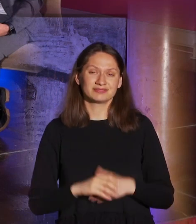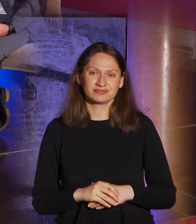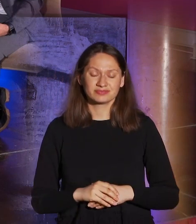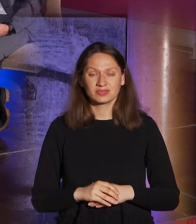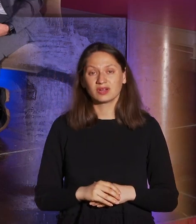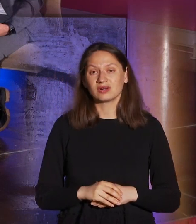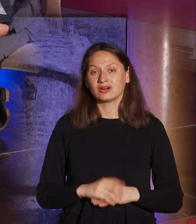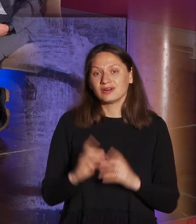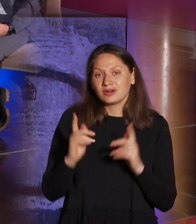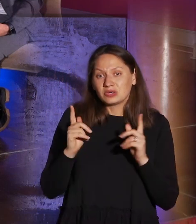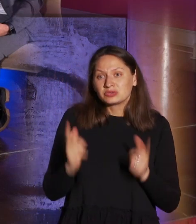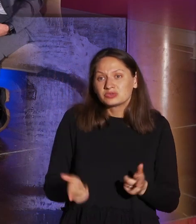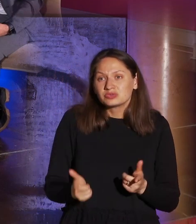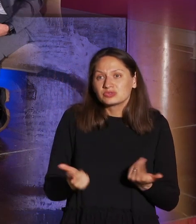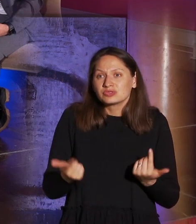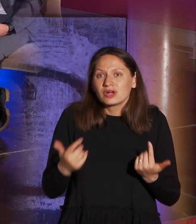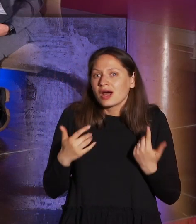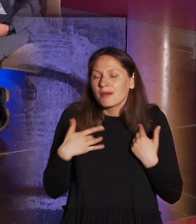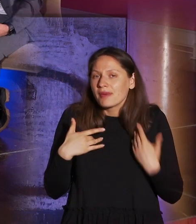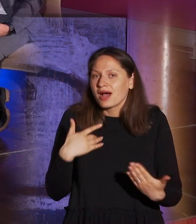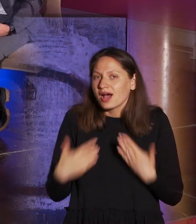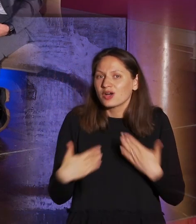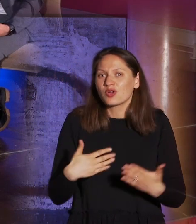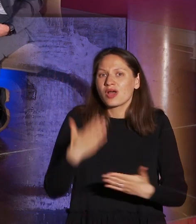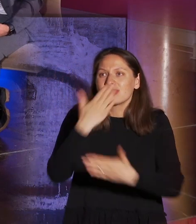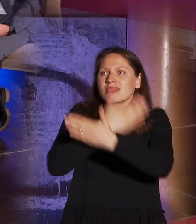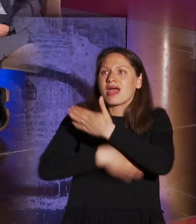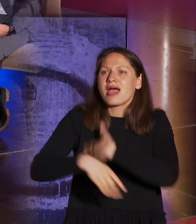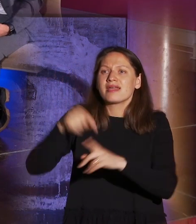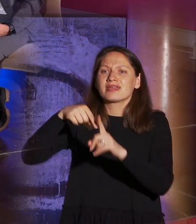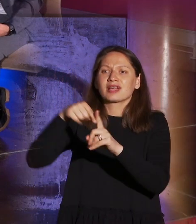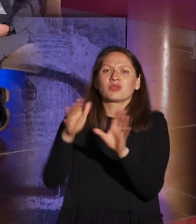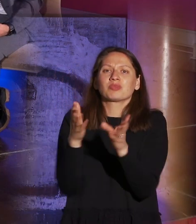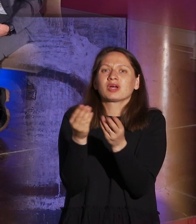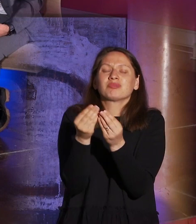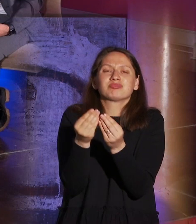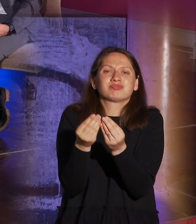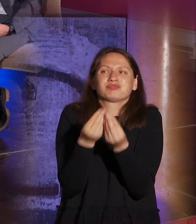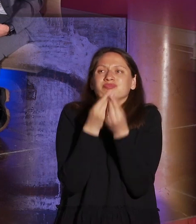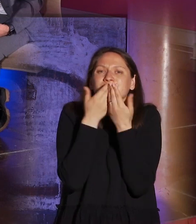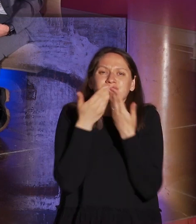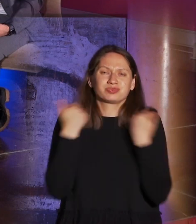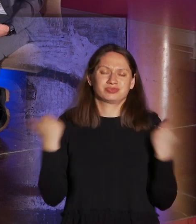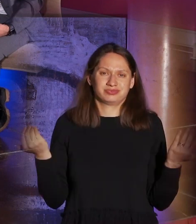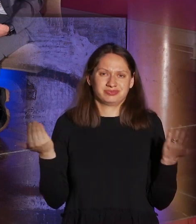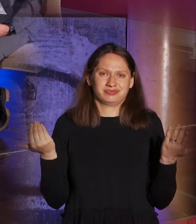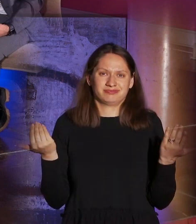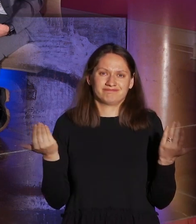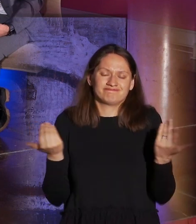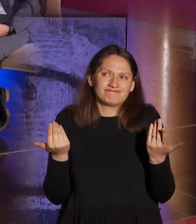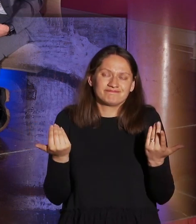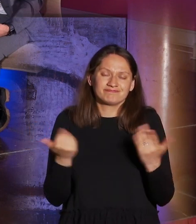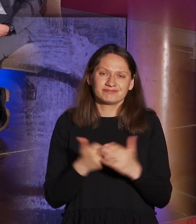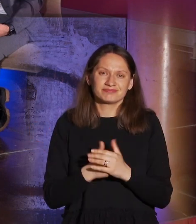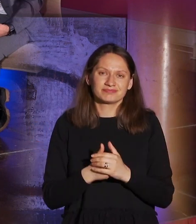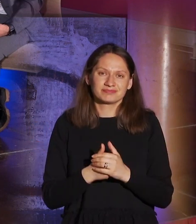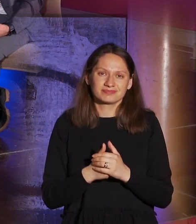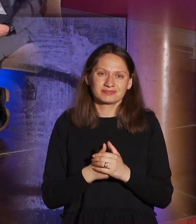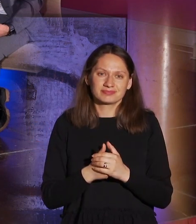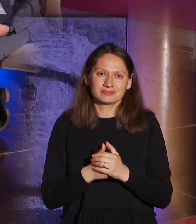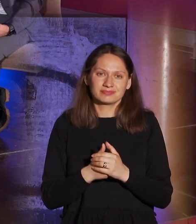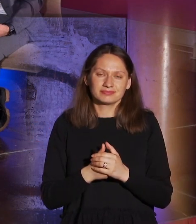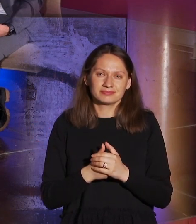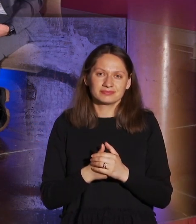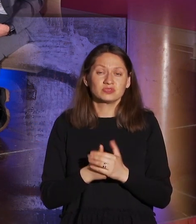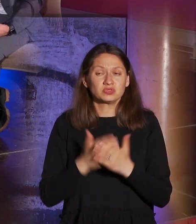man liktai jos kaip ir nėra, nu, kitų lygmenių žiūrint, taip, yra žmogus.